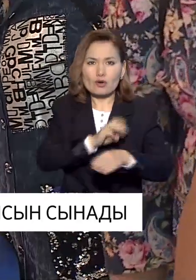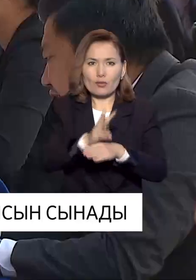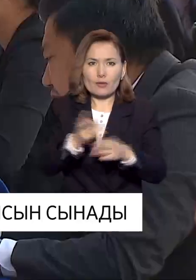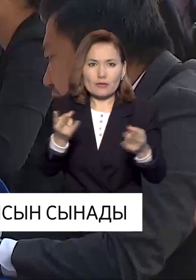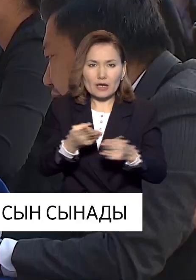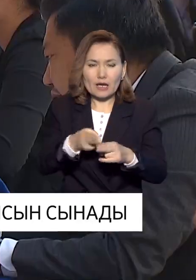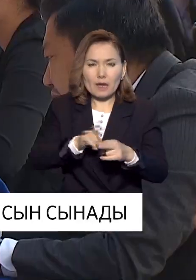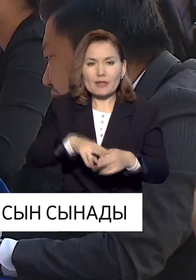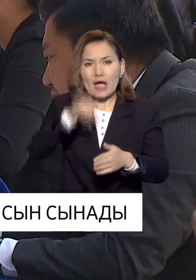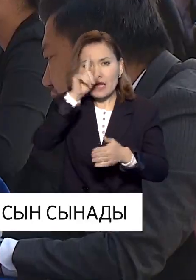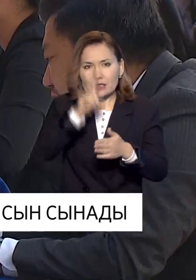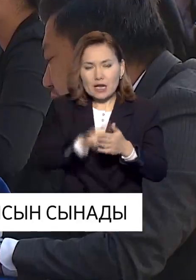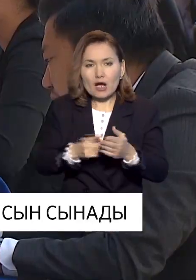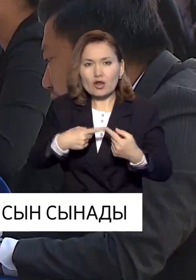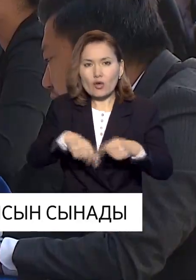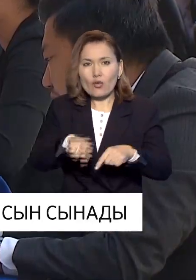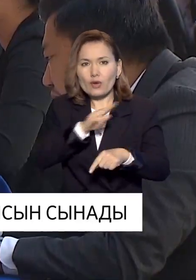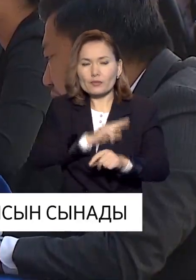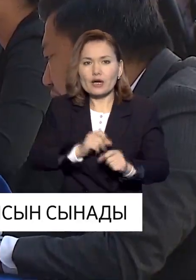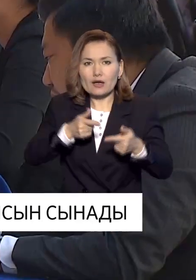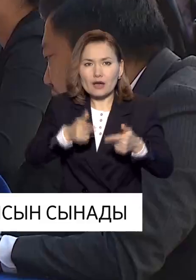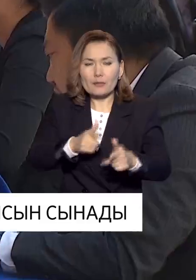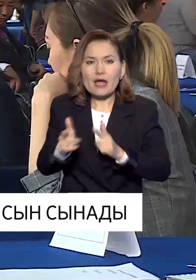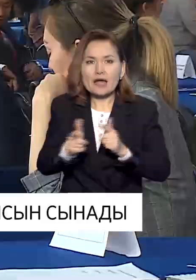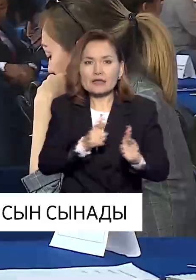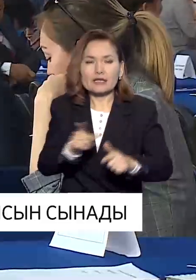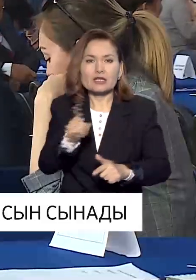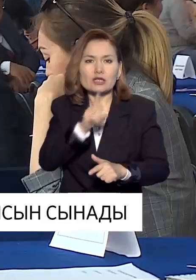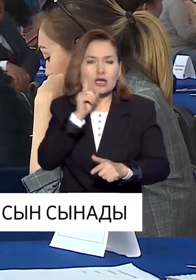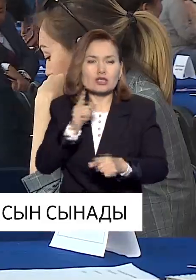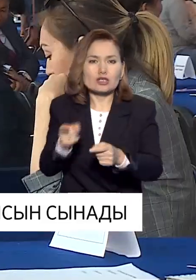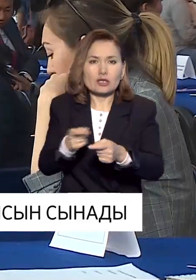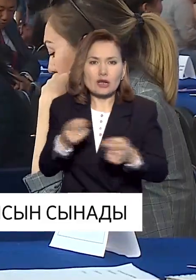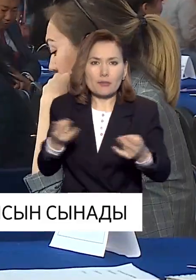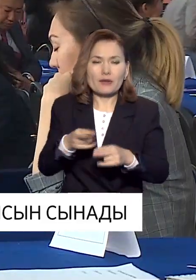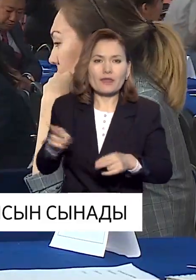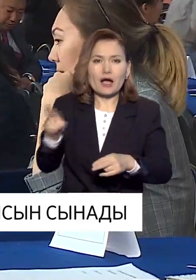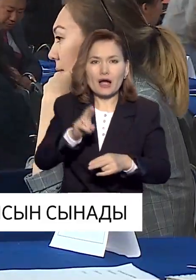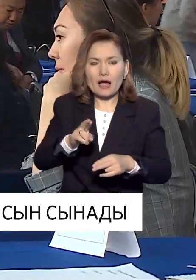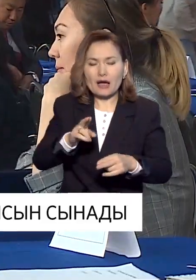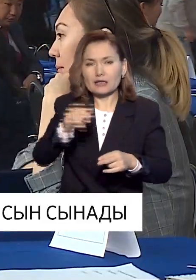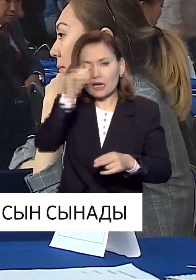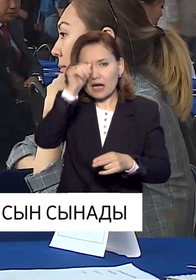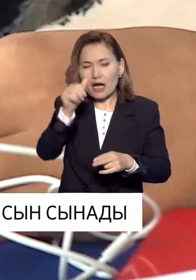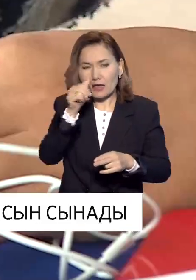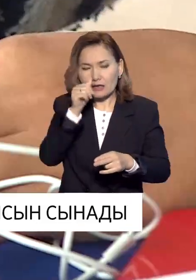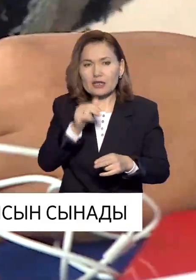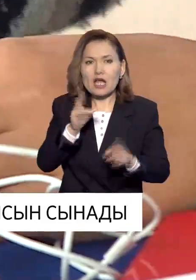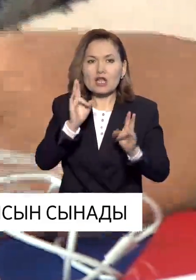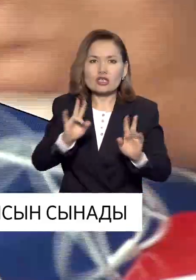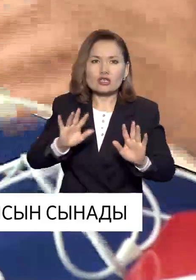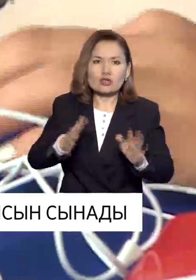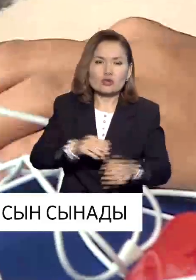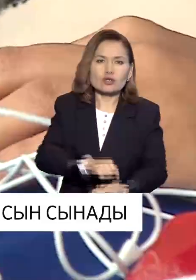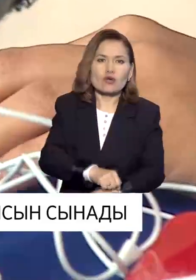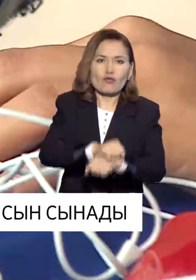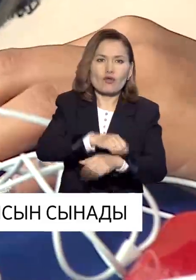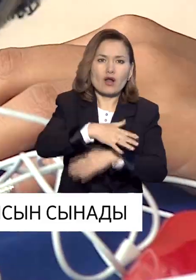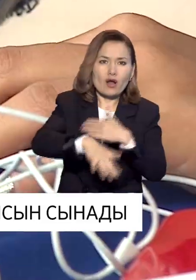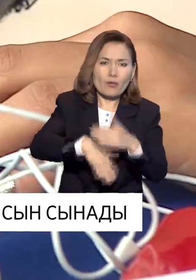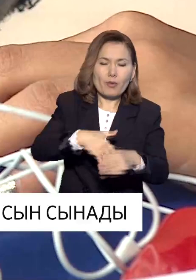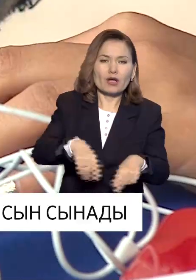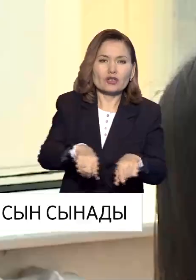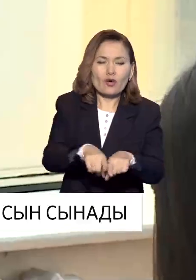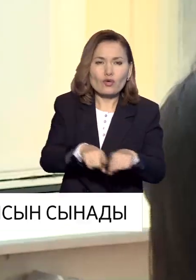шараларға сенімді қоғамдық жұмыстармен айналысуға дайын жастарды тартқан жөн. Қаңтардағы қайғылы оқиғалар жастардың әлеуметтік-экономикалық